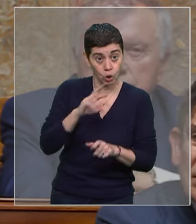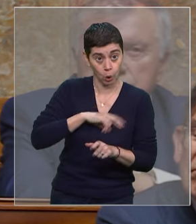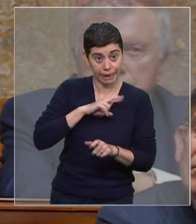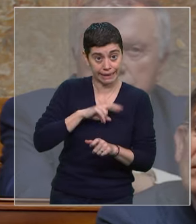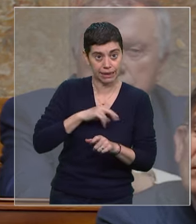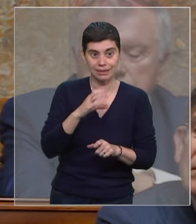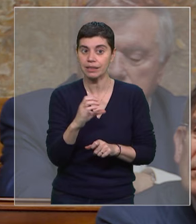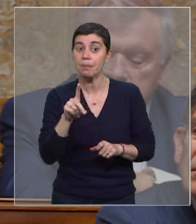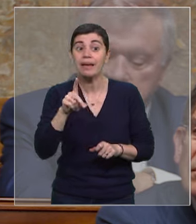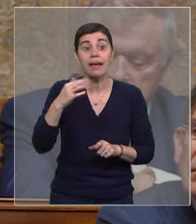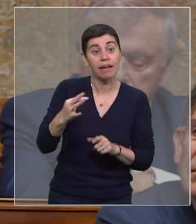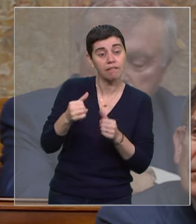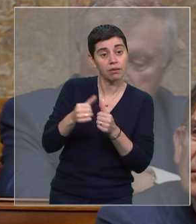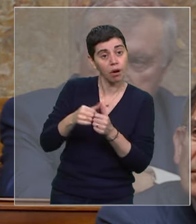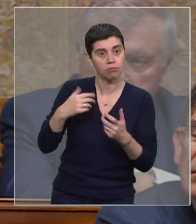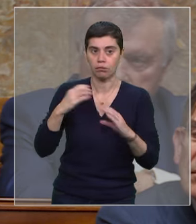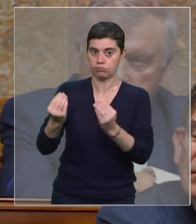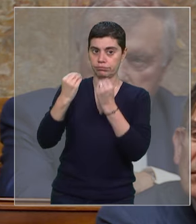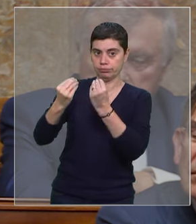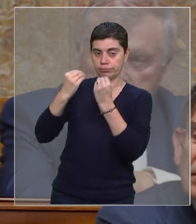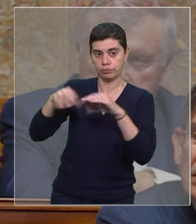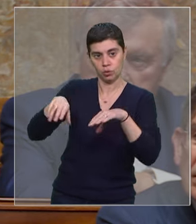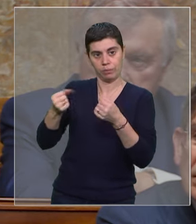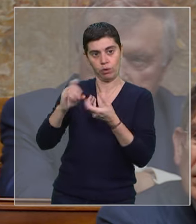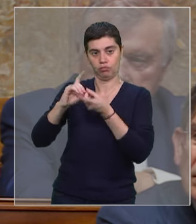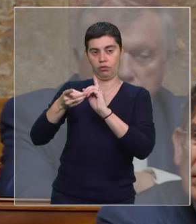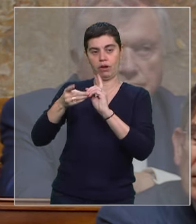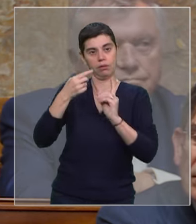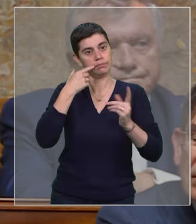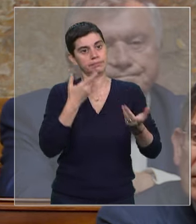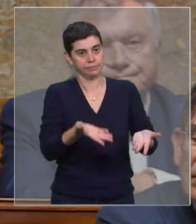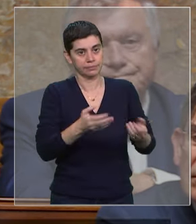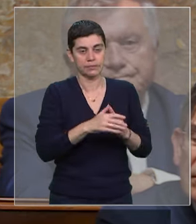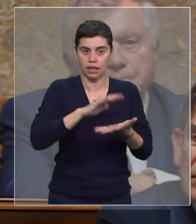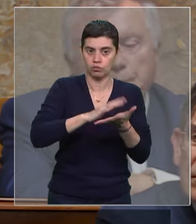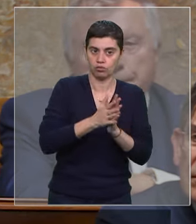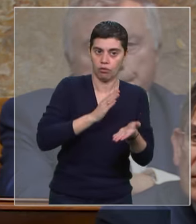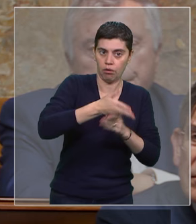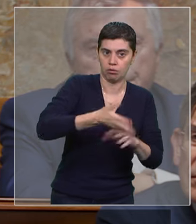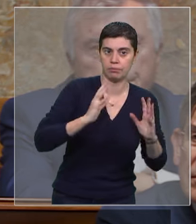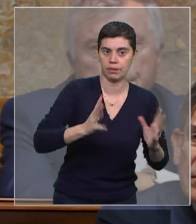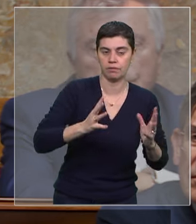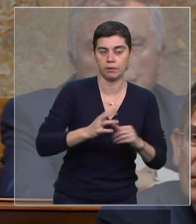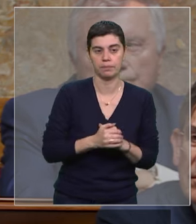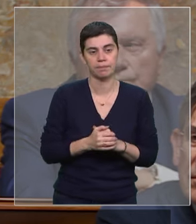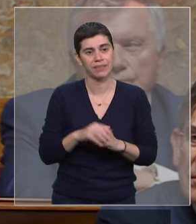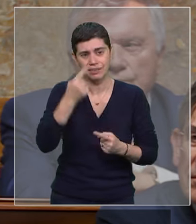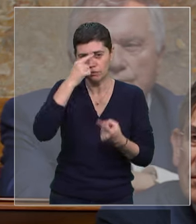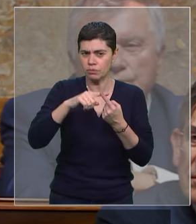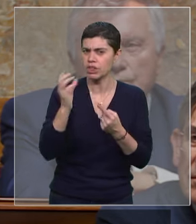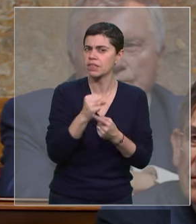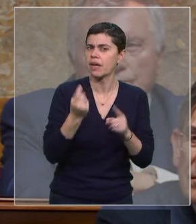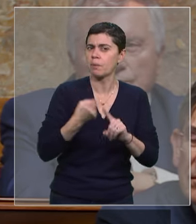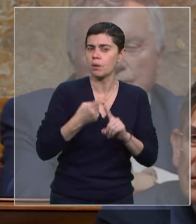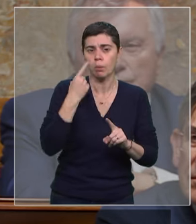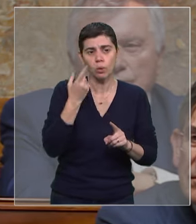leur CPF pour acquérir les compétences et les expertises indispensables à nos associations. C'est un enjeu cardinal du nouveau